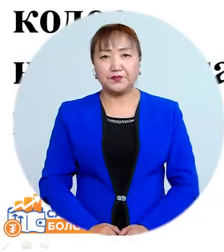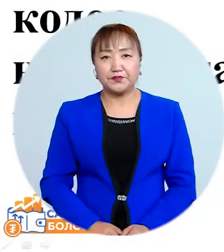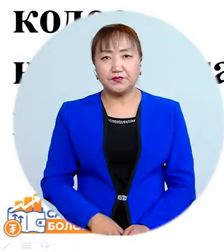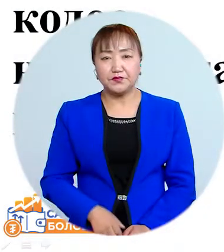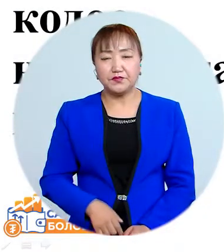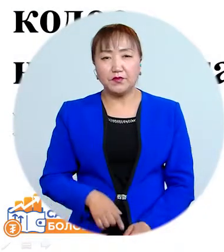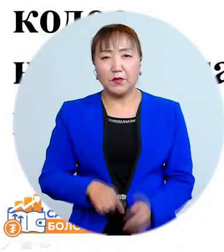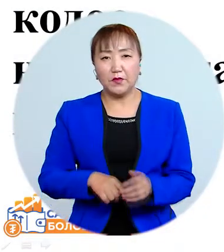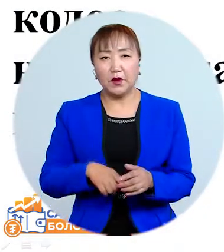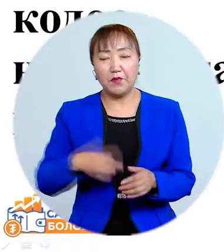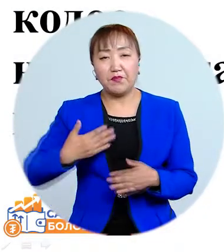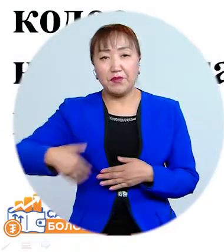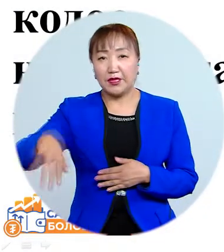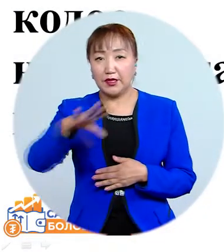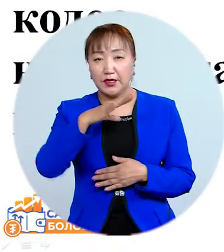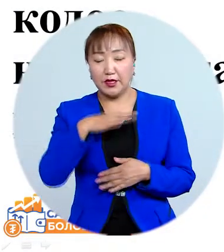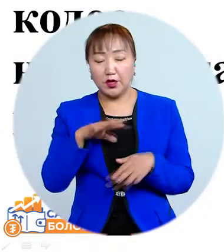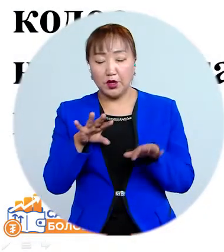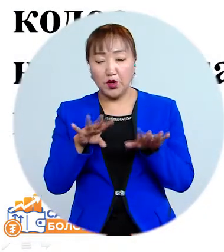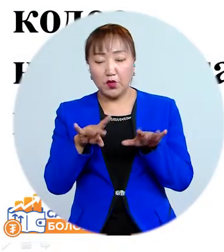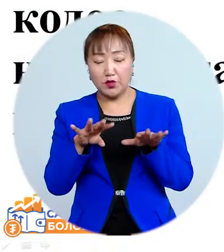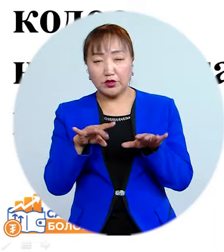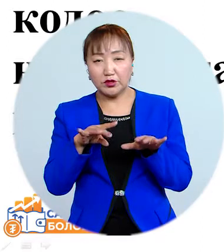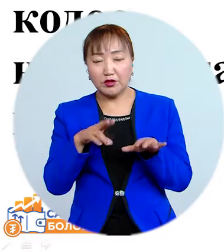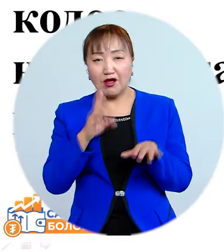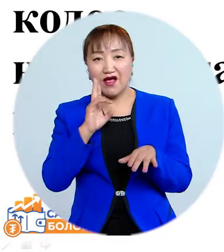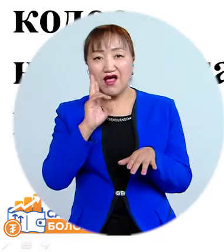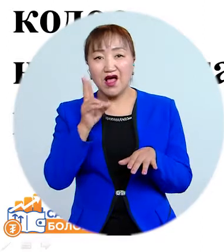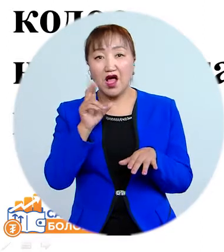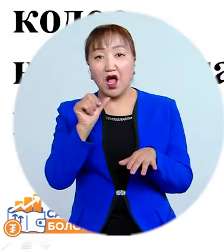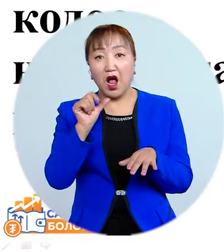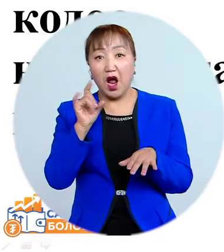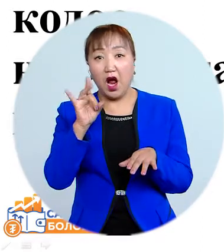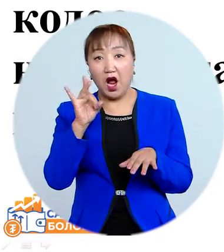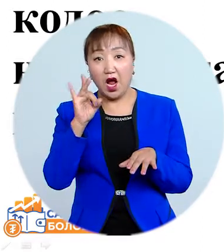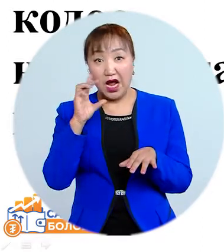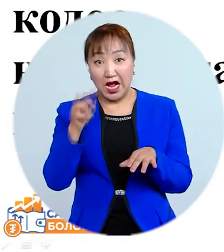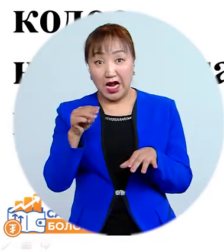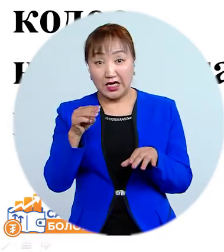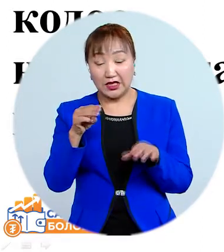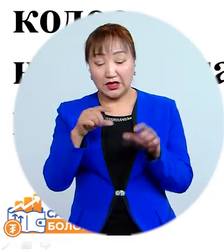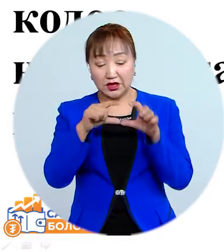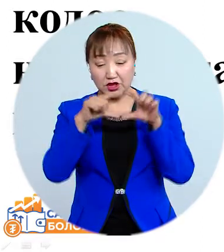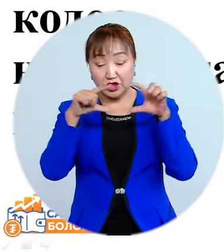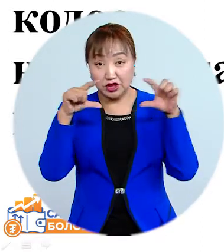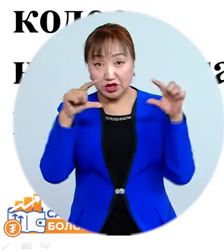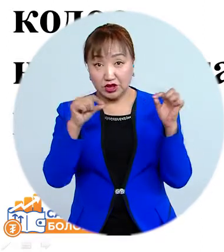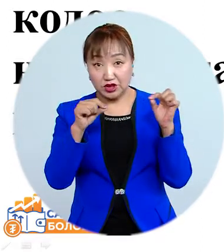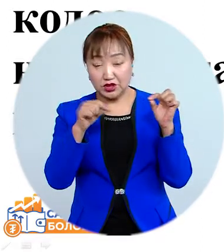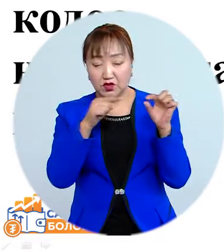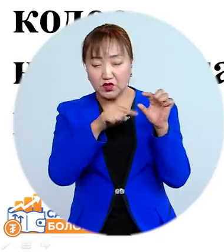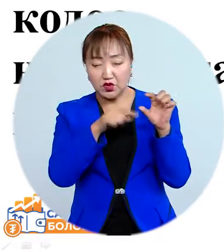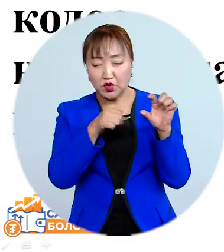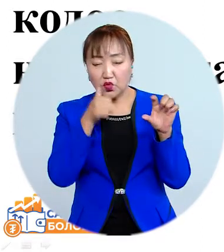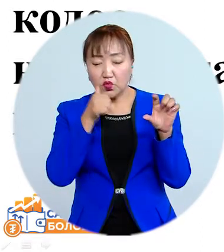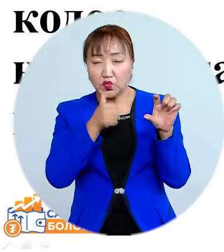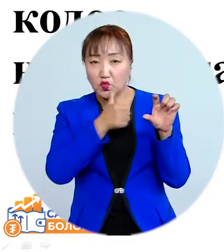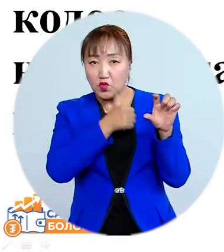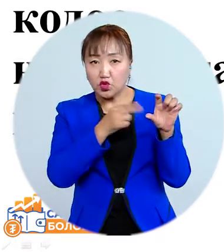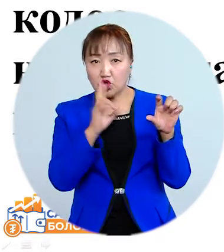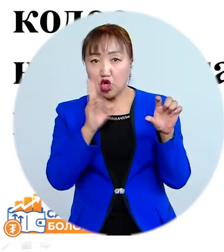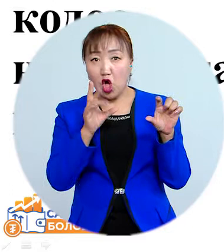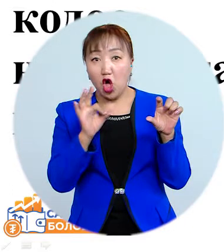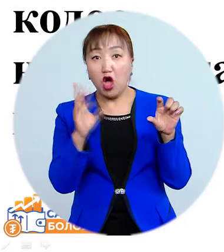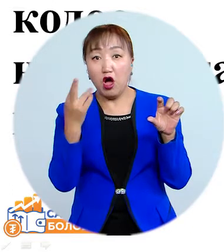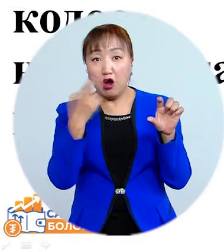бид нэр бол карт одоо компьютер тий ер нь бол нууц үг пин код гэж нэг чухал зүйл байдаг. Тэгэхээр пин код дээр бид нэр хвчлэн өөрсдийн